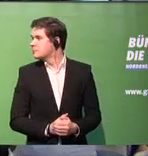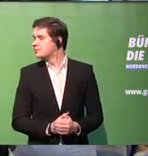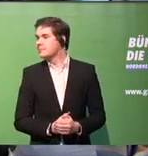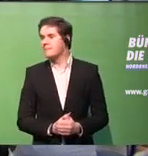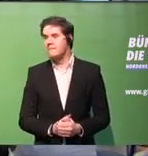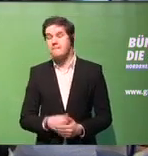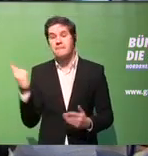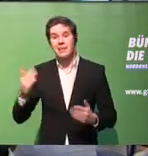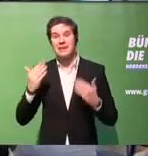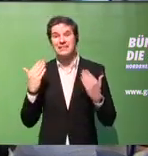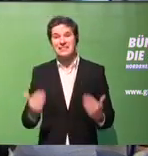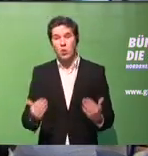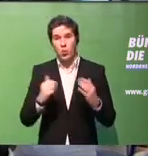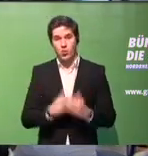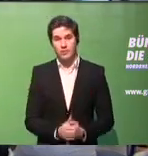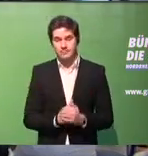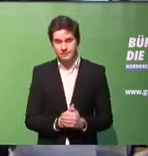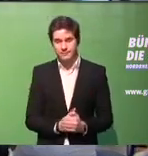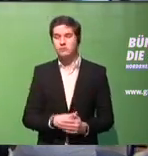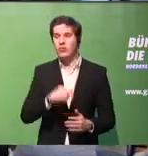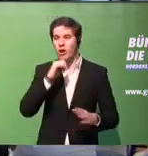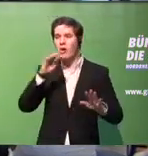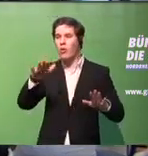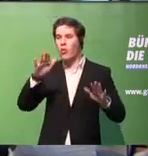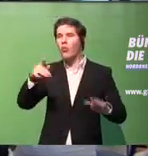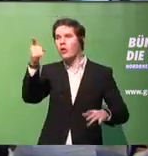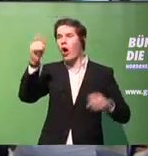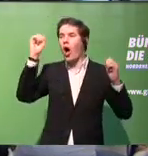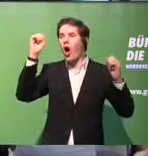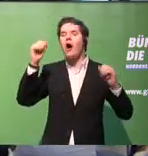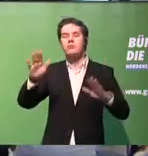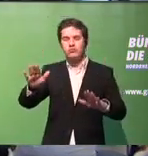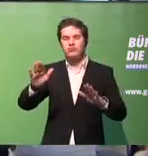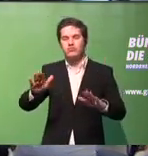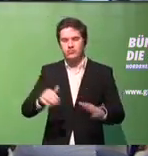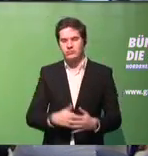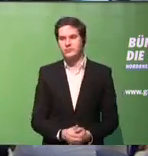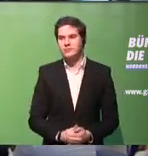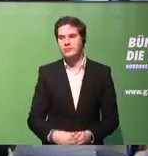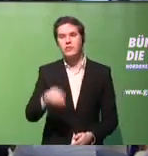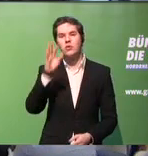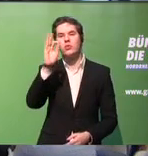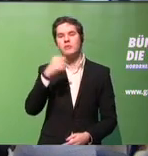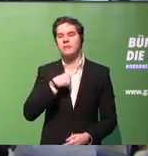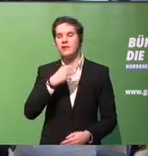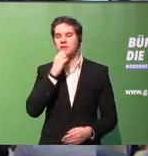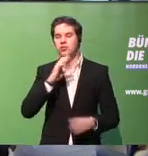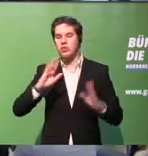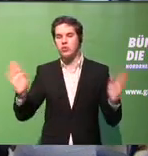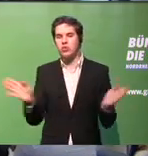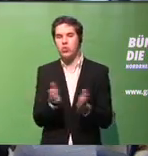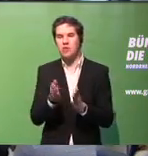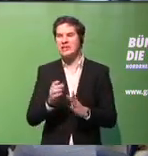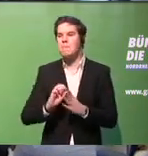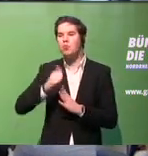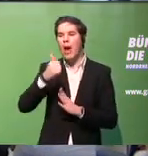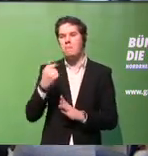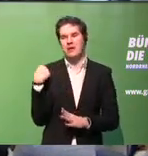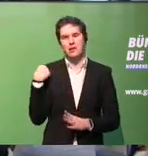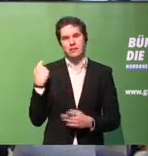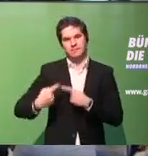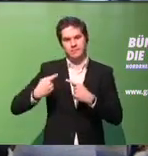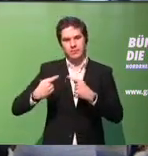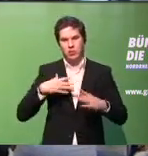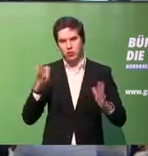So. So, ja, ganz ruhig, ganz ruhig. Also, ich wollte noch mal kurz einen Rückblick geben auf die Primaries. Alle, ihr